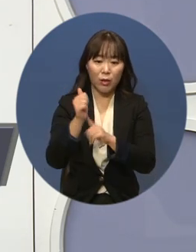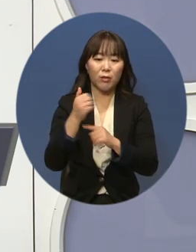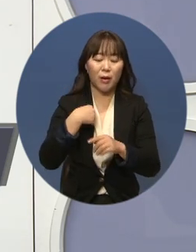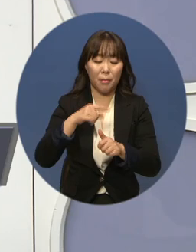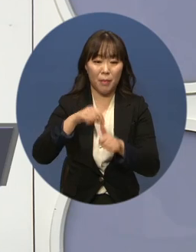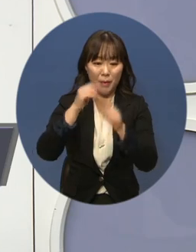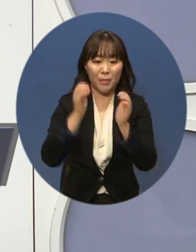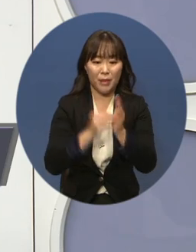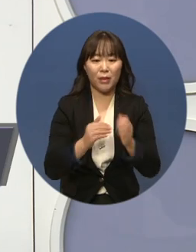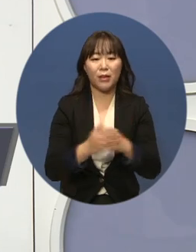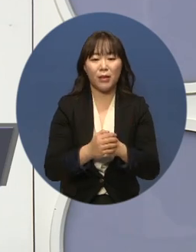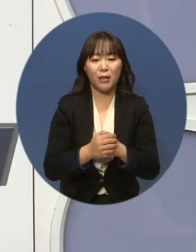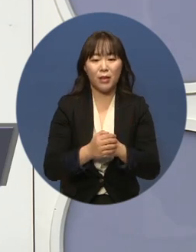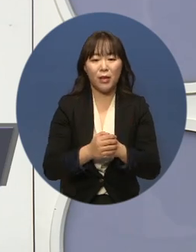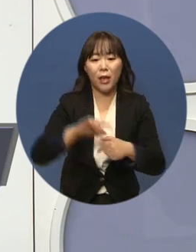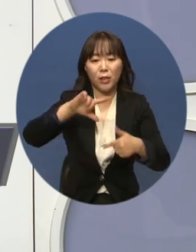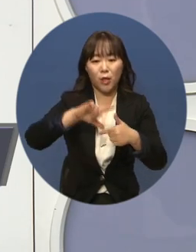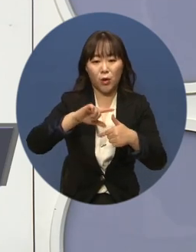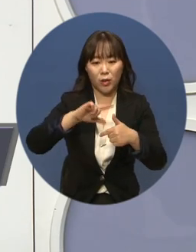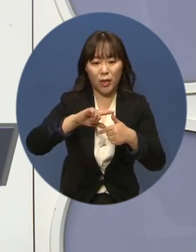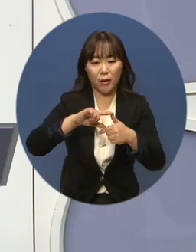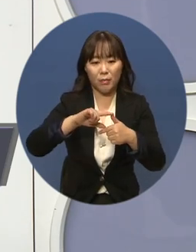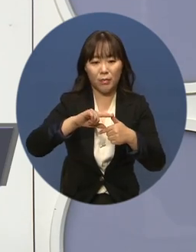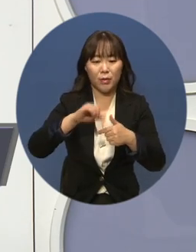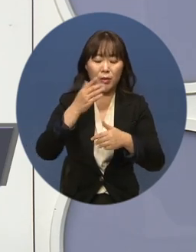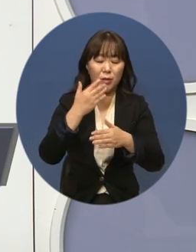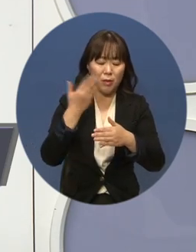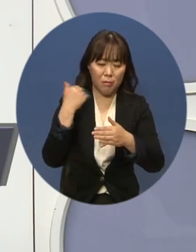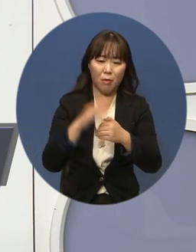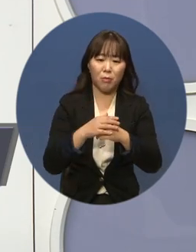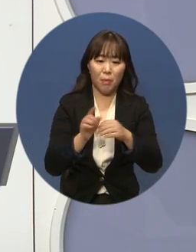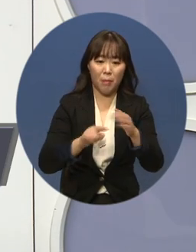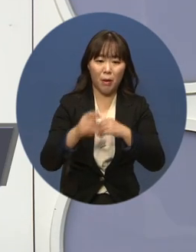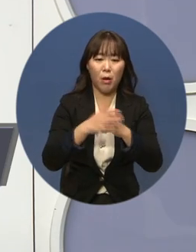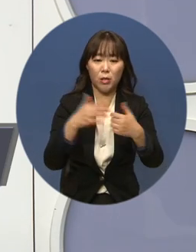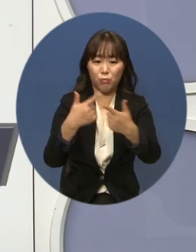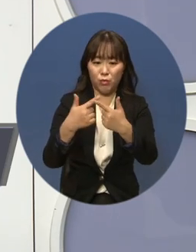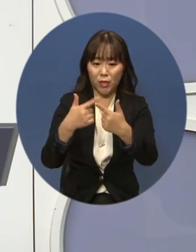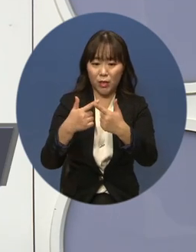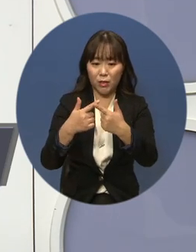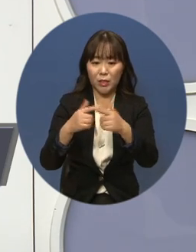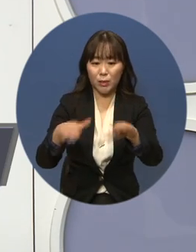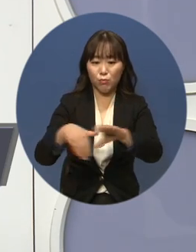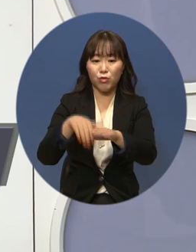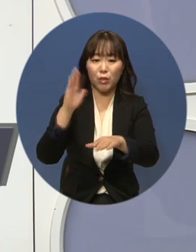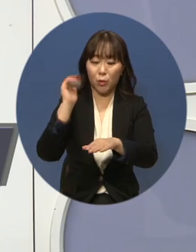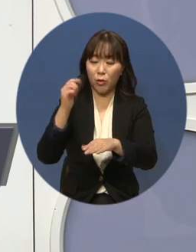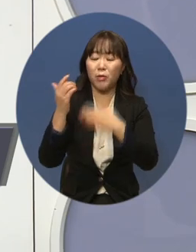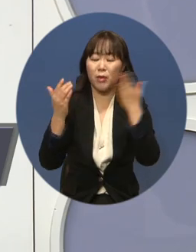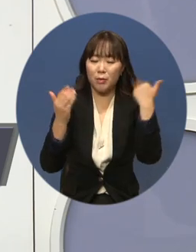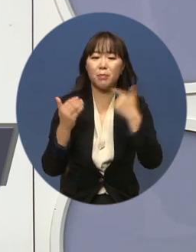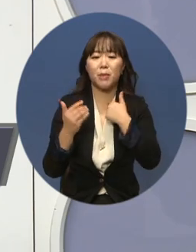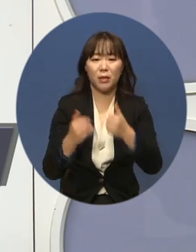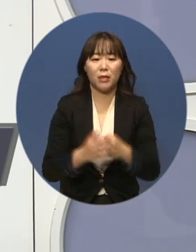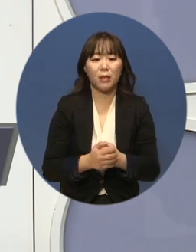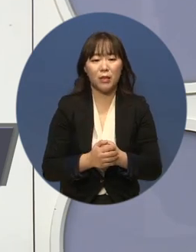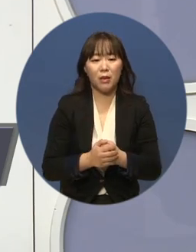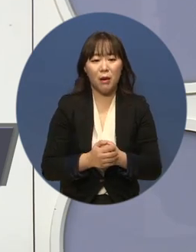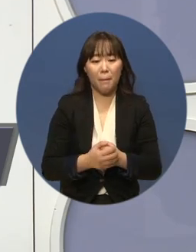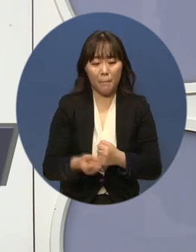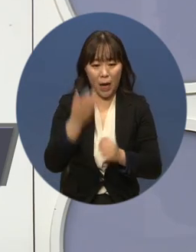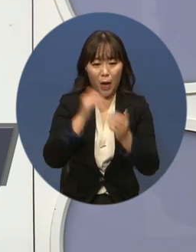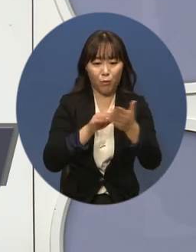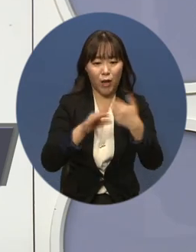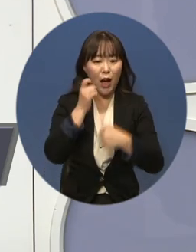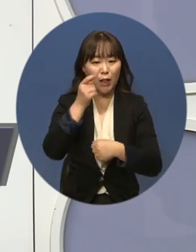노무현 후보 경남 선대 본부장을 했습니다. 부산 본부장은 지금 문재인 대통령께서 하셨는데요. 승리하고 나서